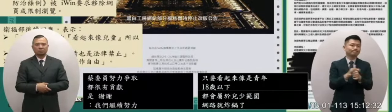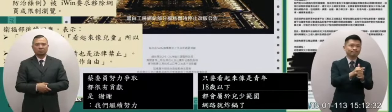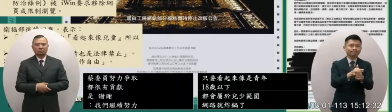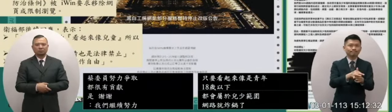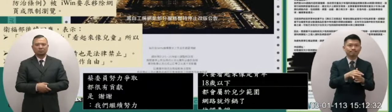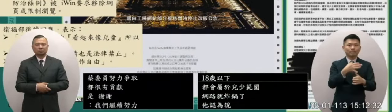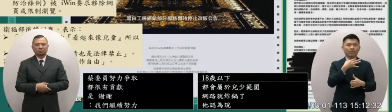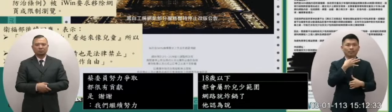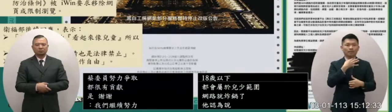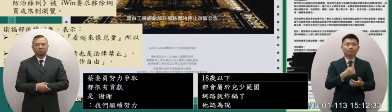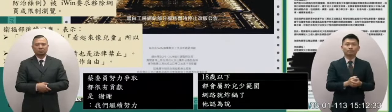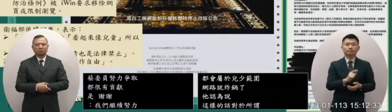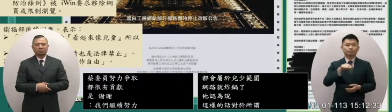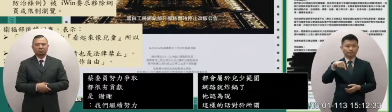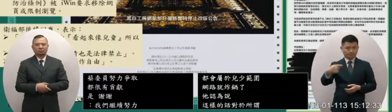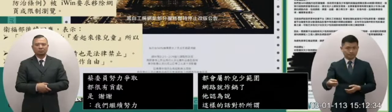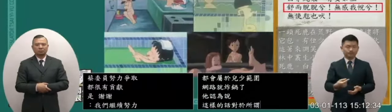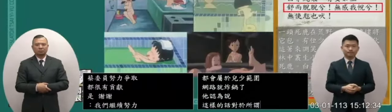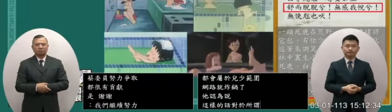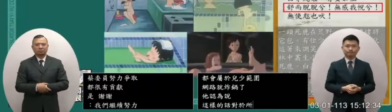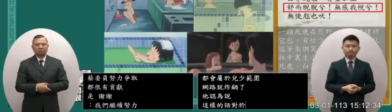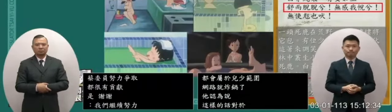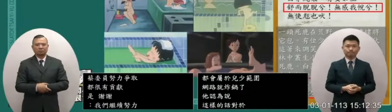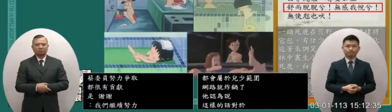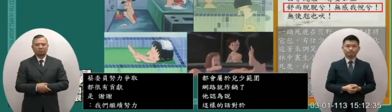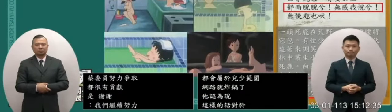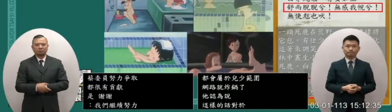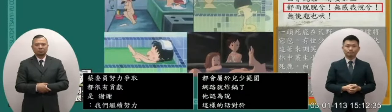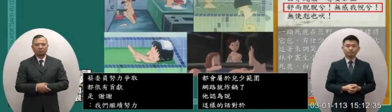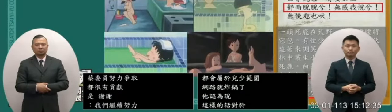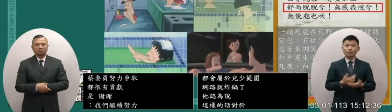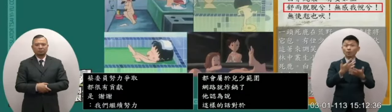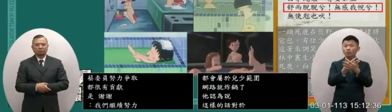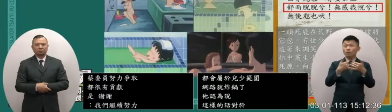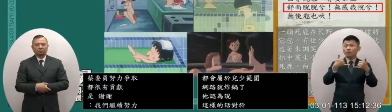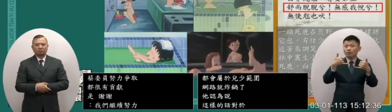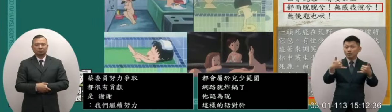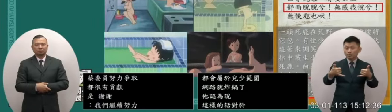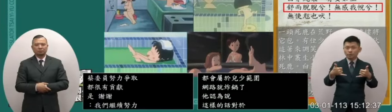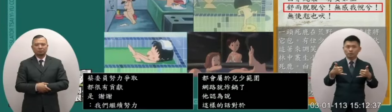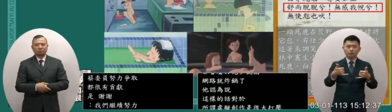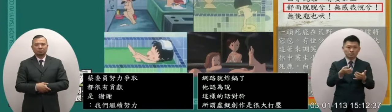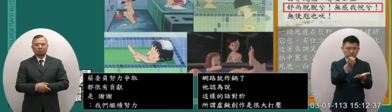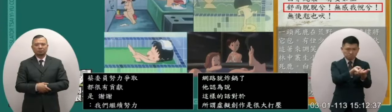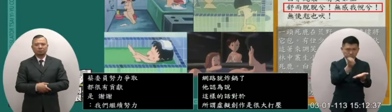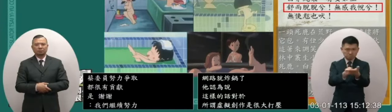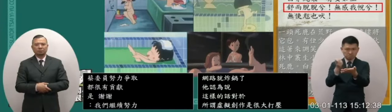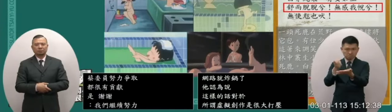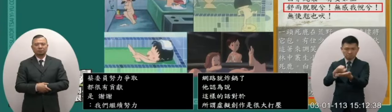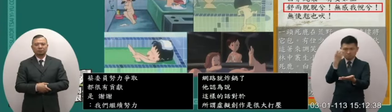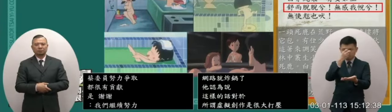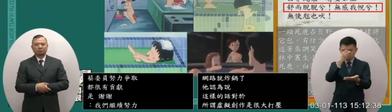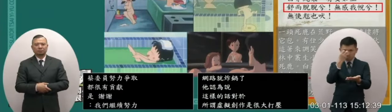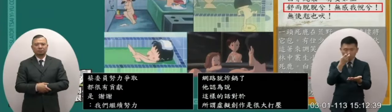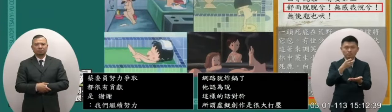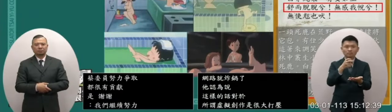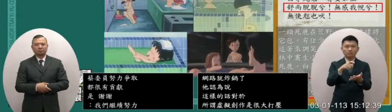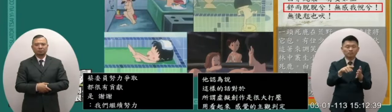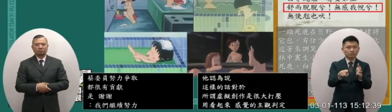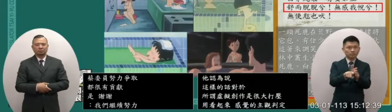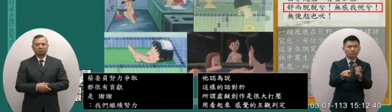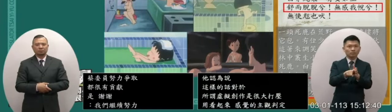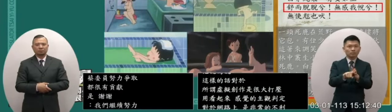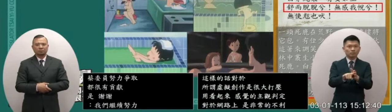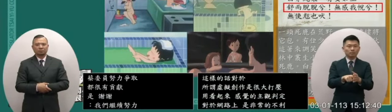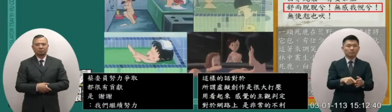现在来在下一页就进入了所谓网络的大戒严时代那这个听起来就很严重